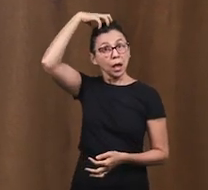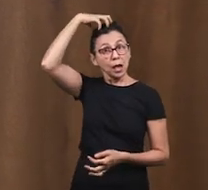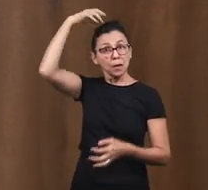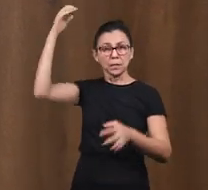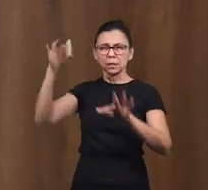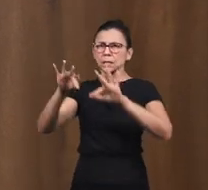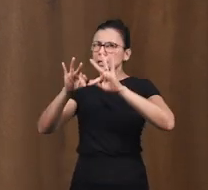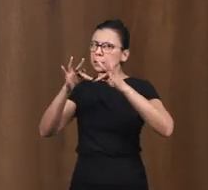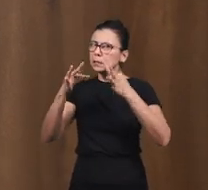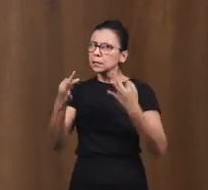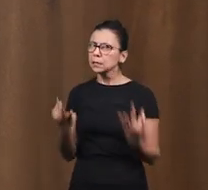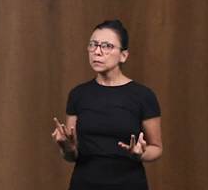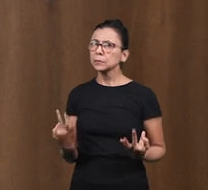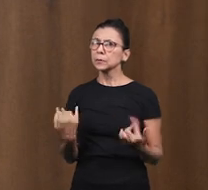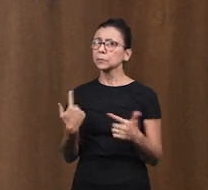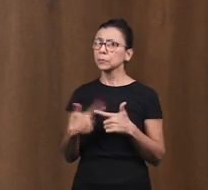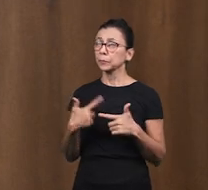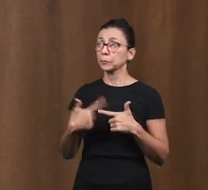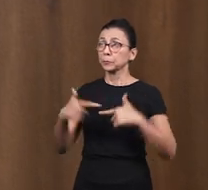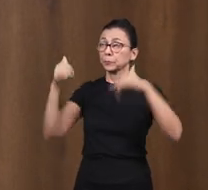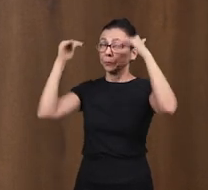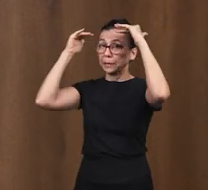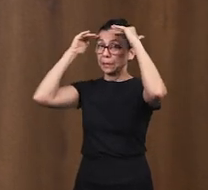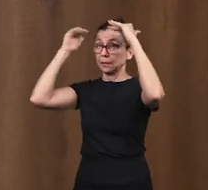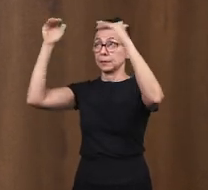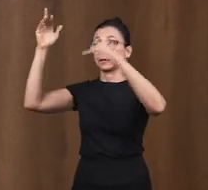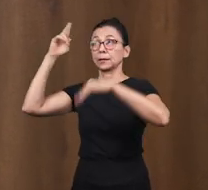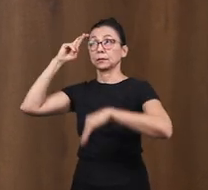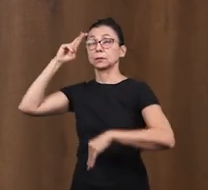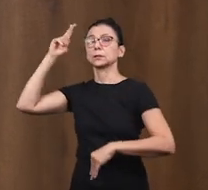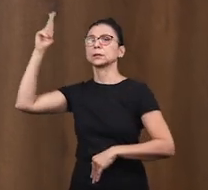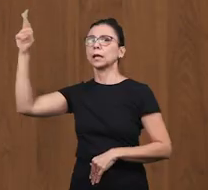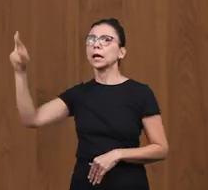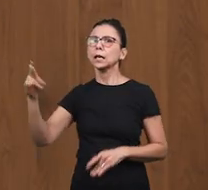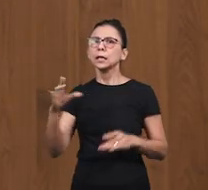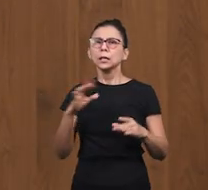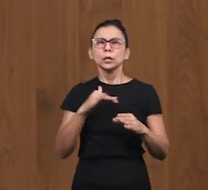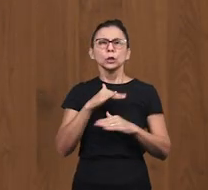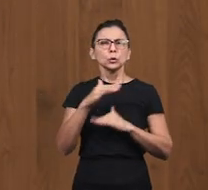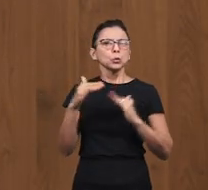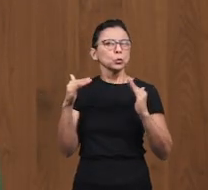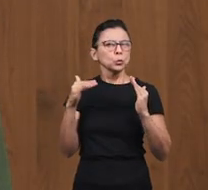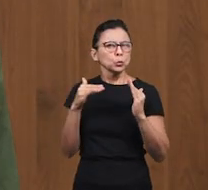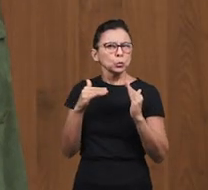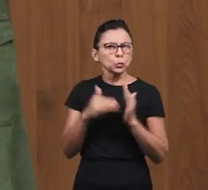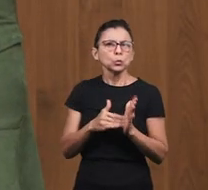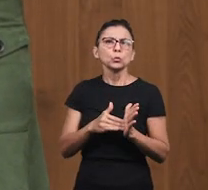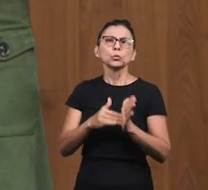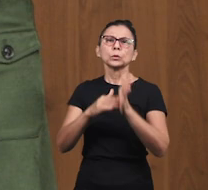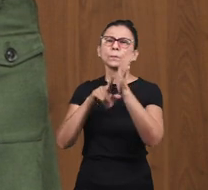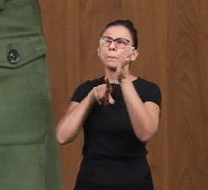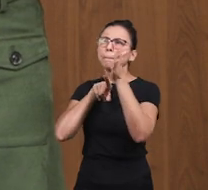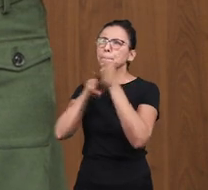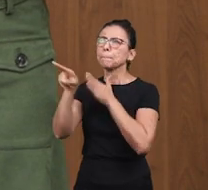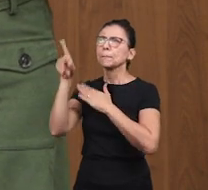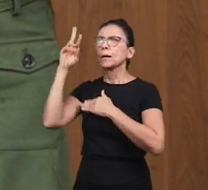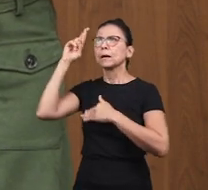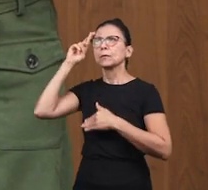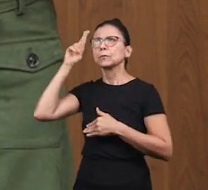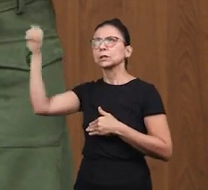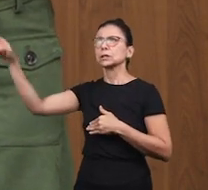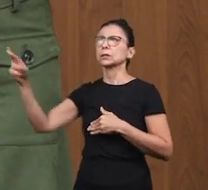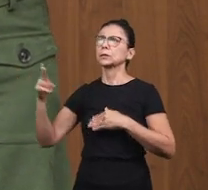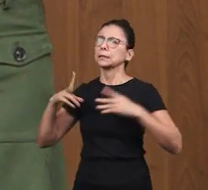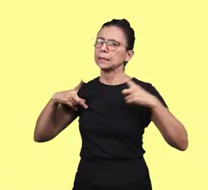roi simple. David, il était obéissant au Seigneur, comme nous avons dit. Il a consulté le Seigneur toutes